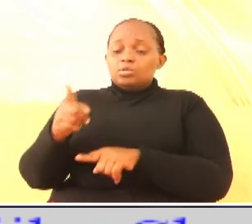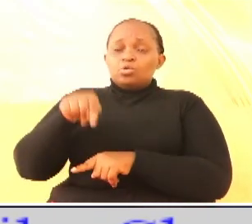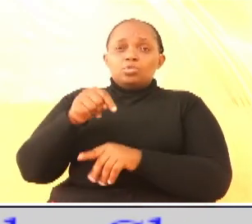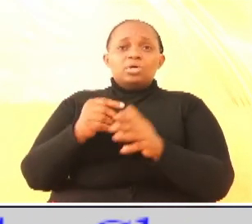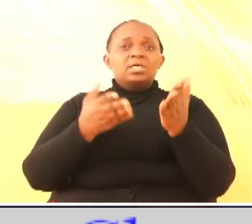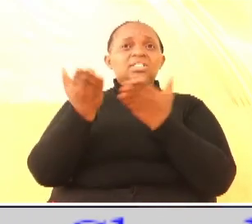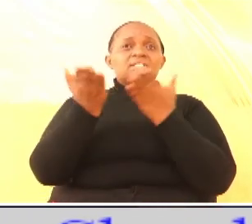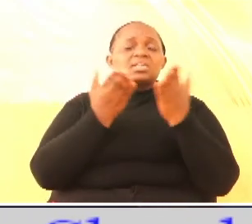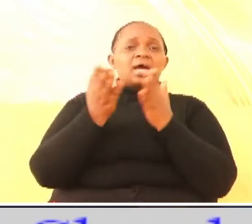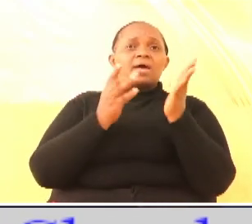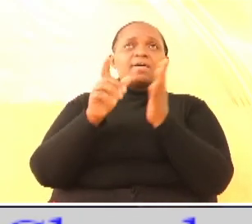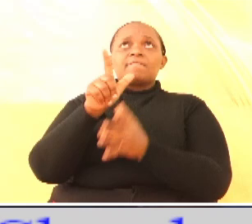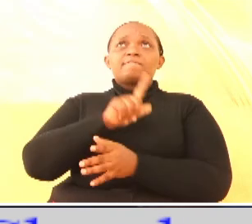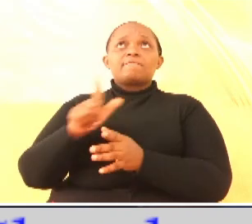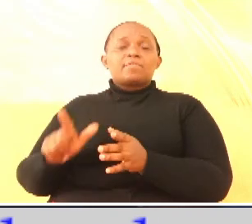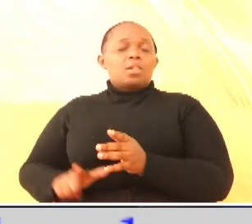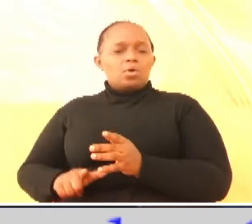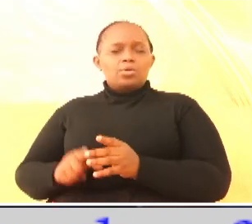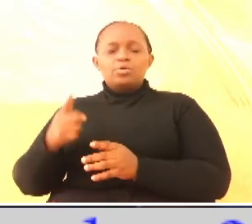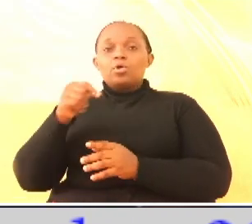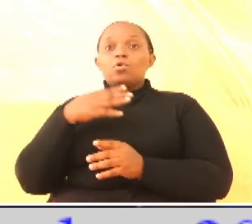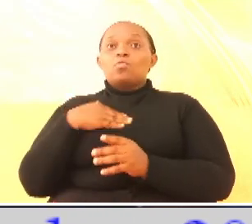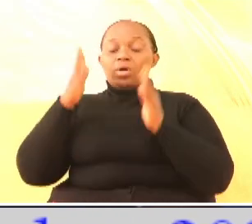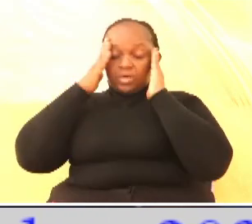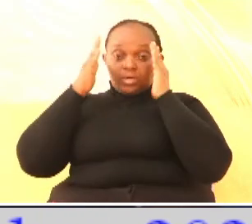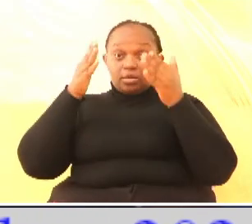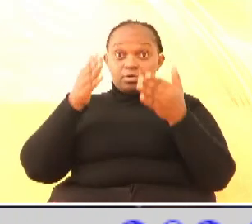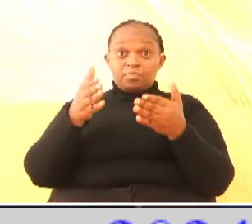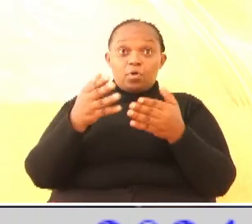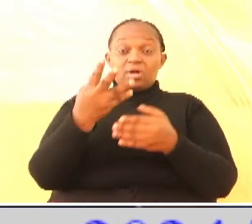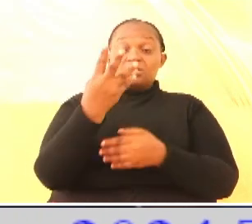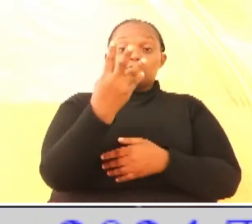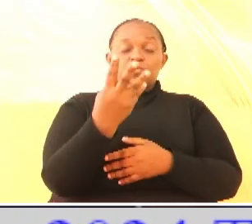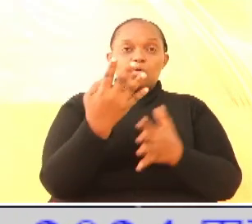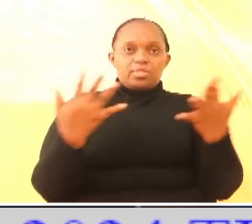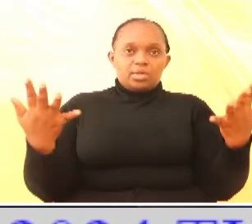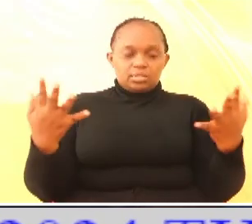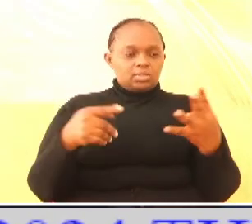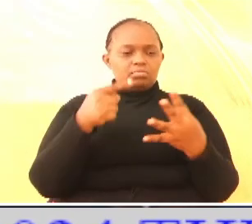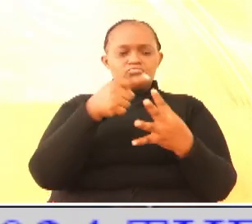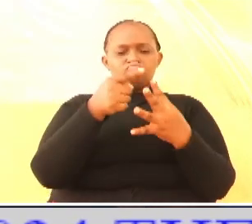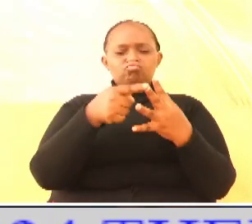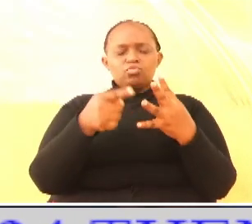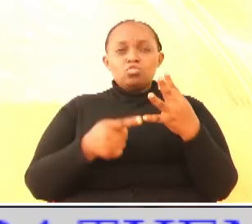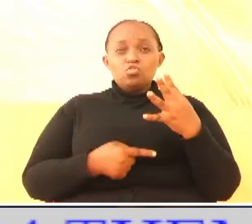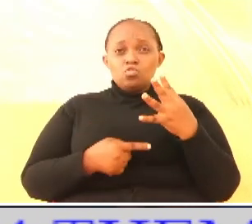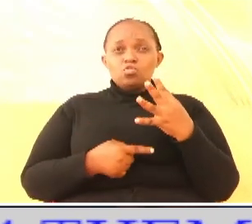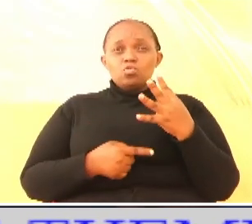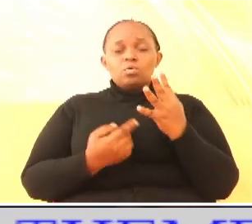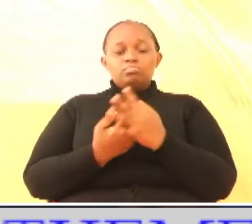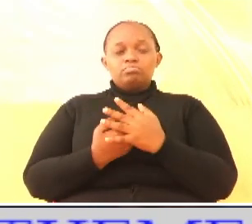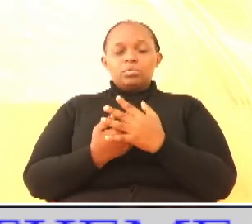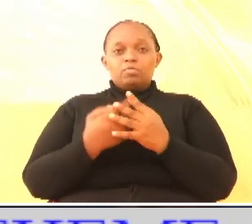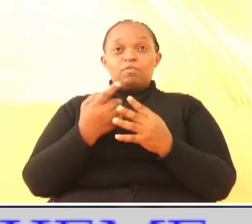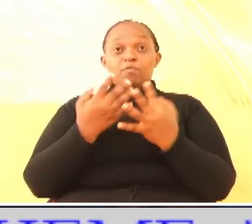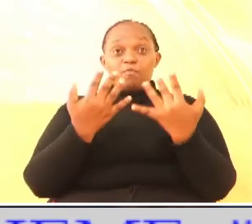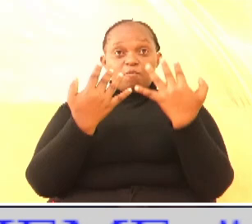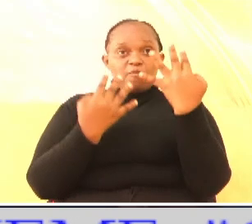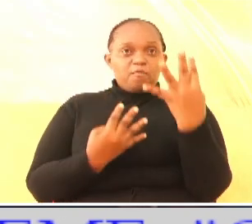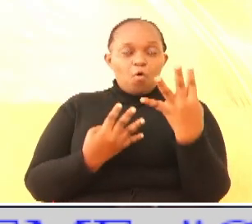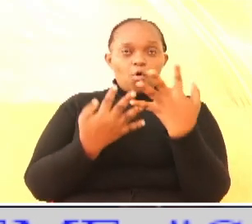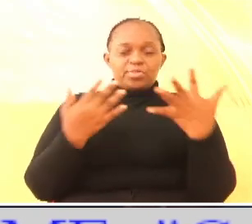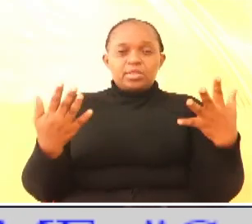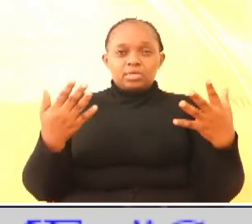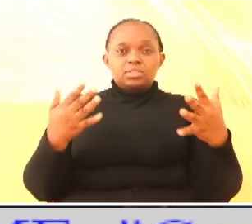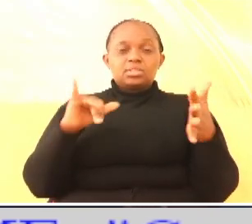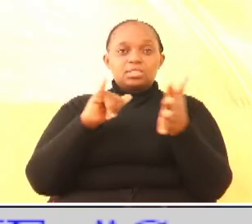Bwana, nataka tuangazie mambo manne ambao nasema ni nguzo nne za huduma au nguzo nne za kumtumikia Bwana. Ya